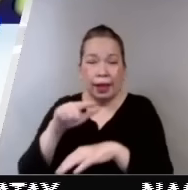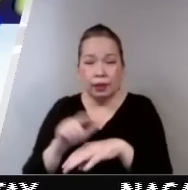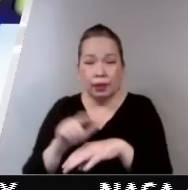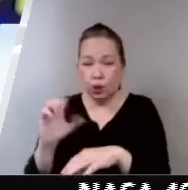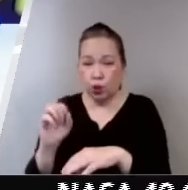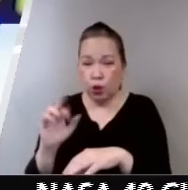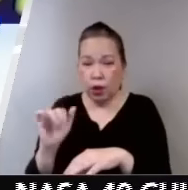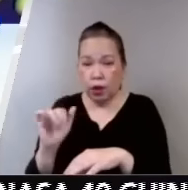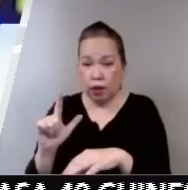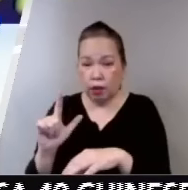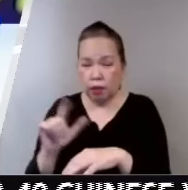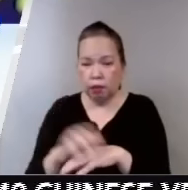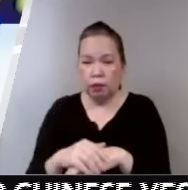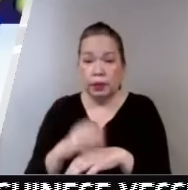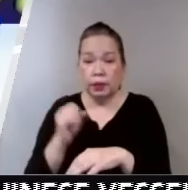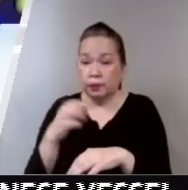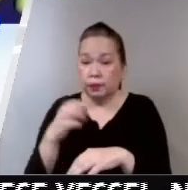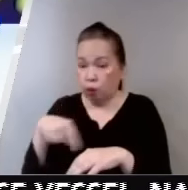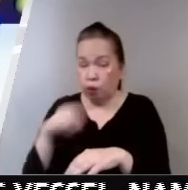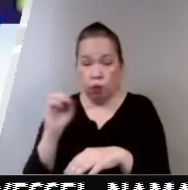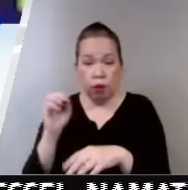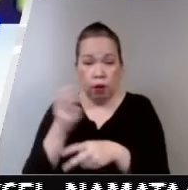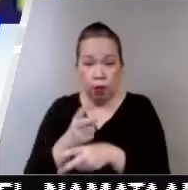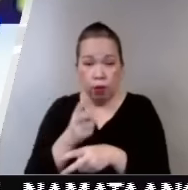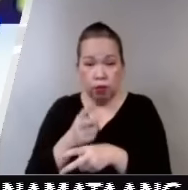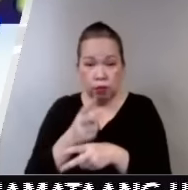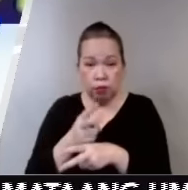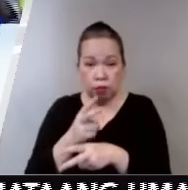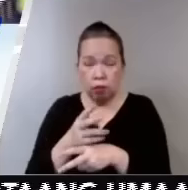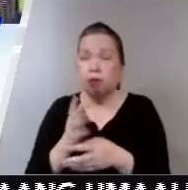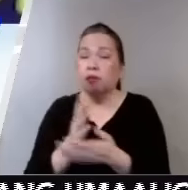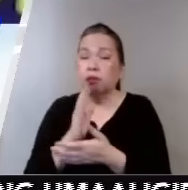at hindi natin babantayan ito, baka sa mga susunod na buwan,